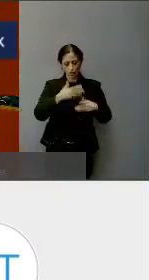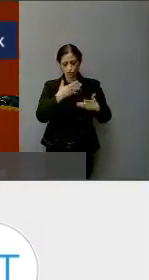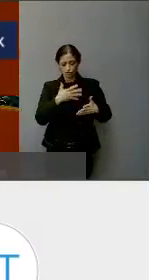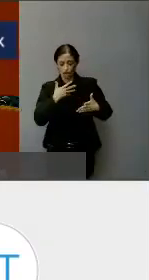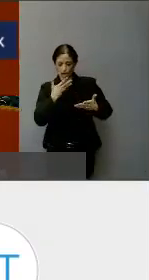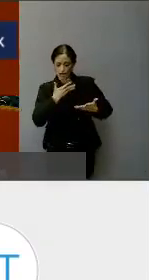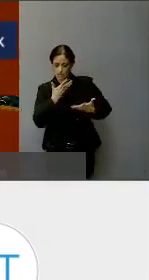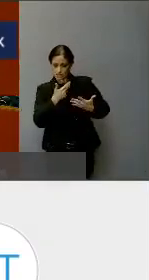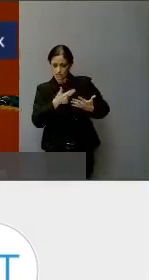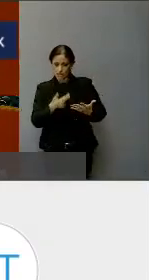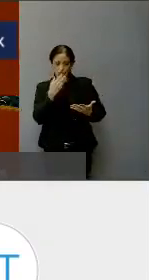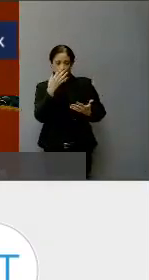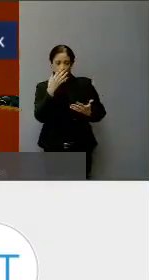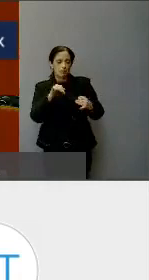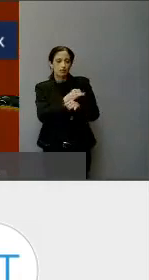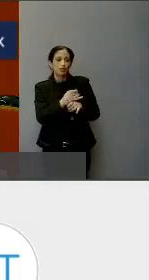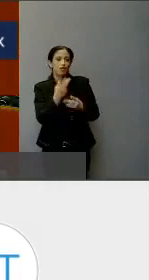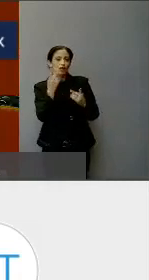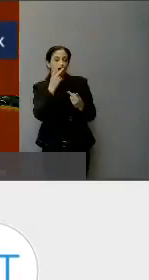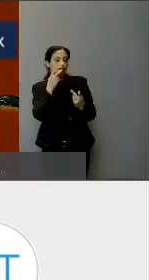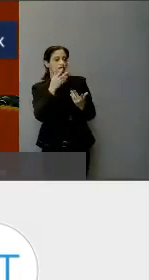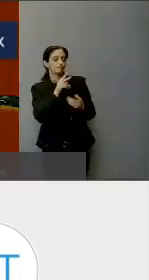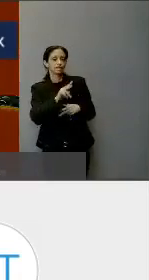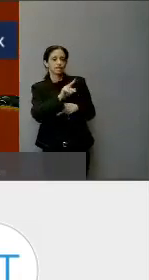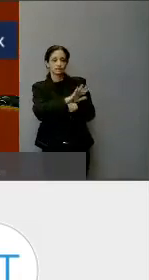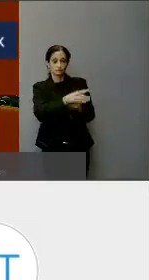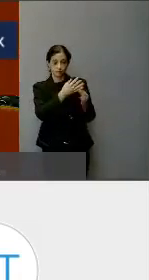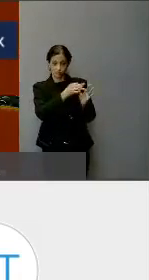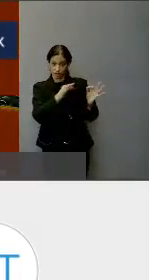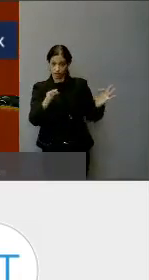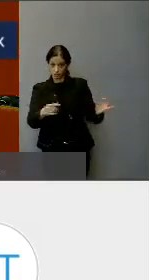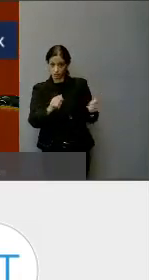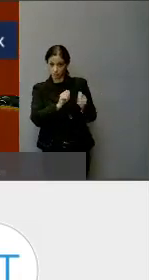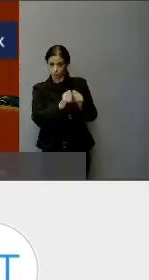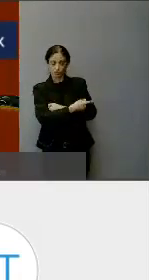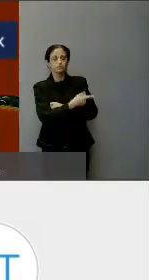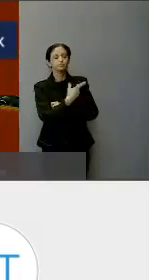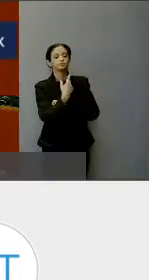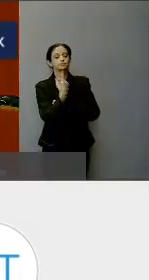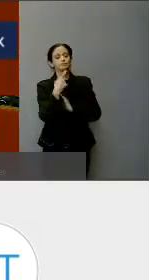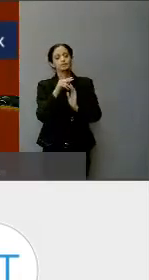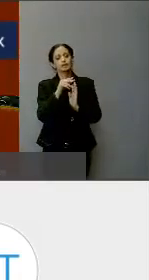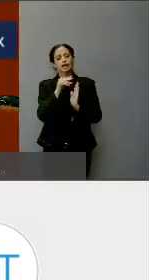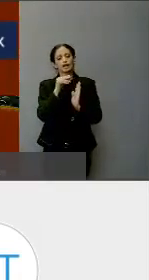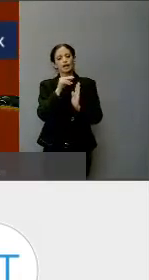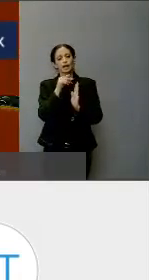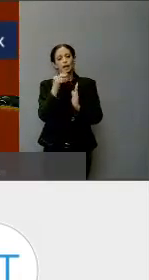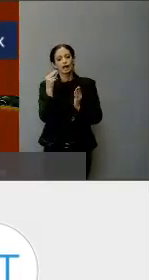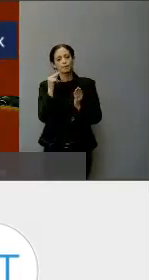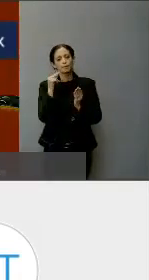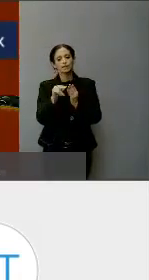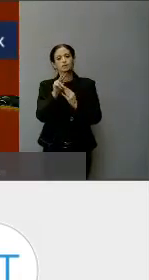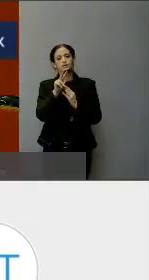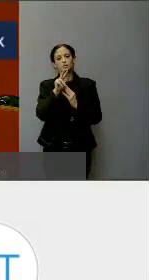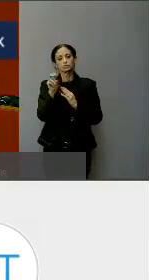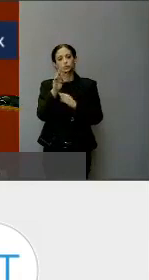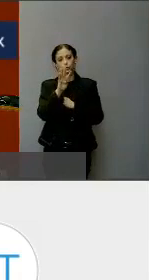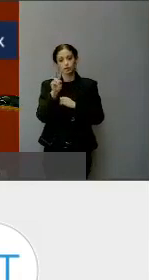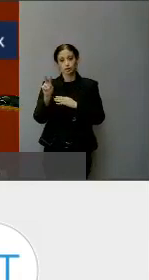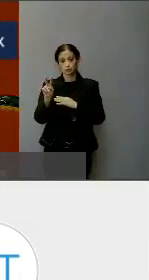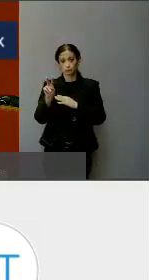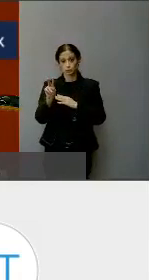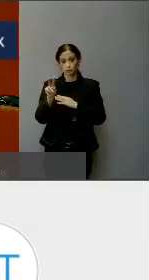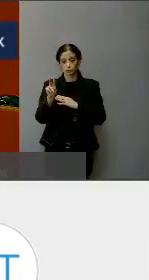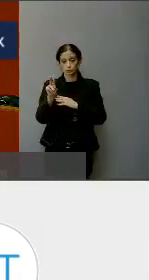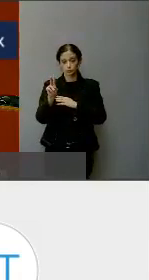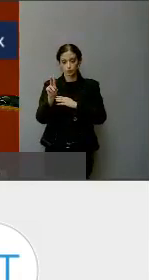vesima nell'emendamento 242 proprio anche alla luce di quanto poi